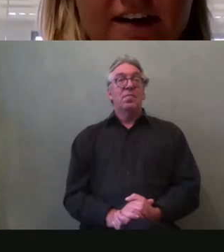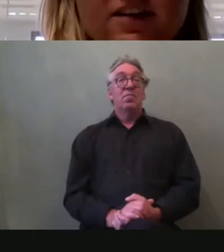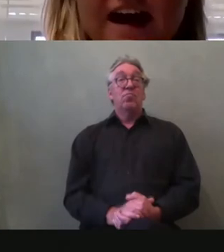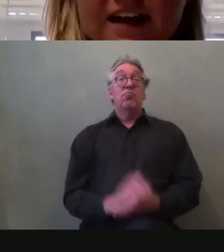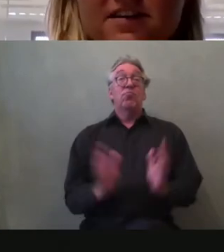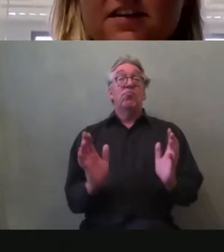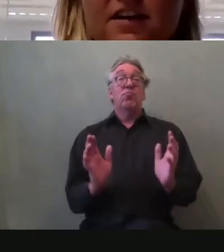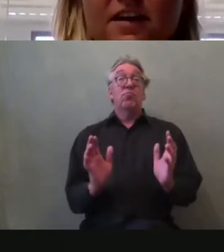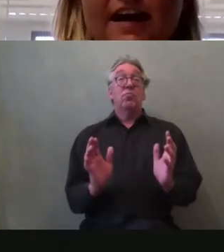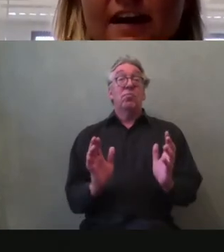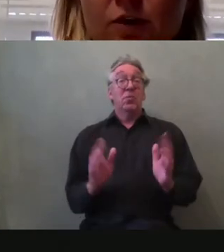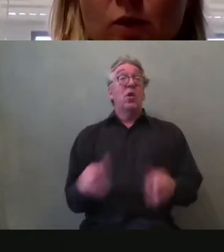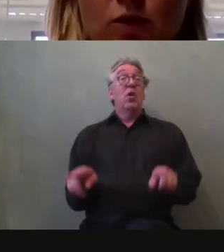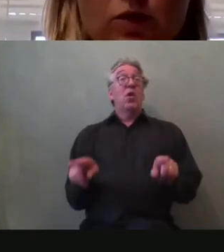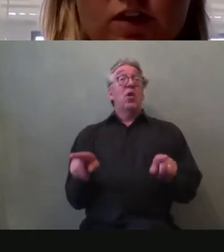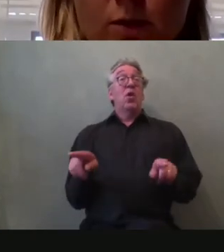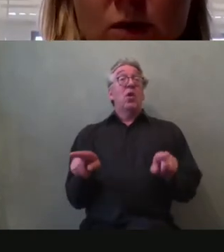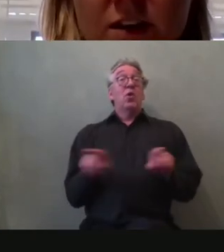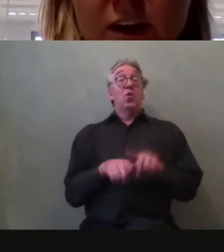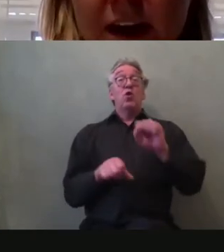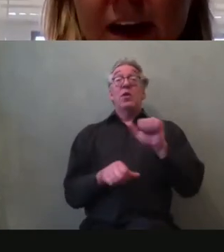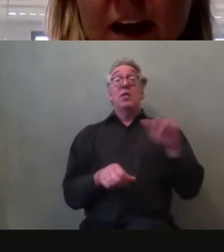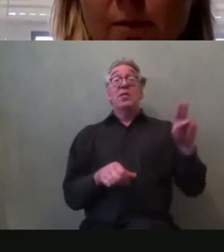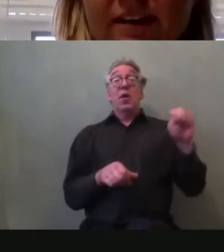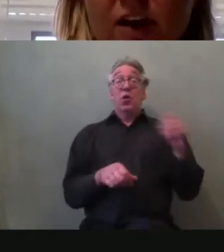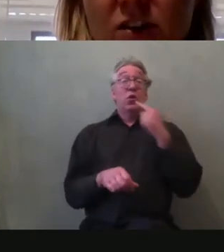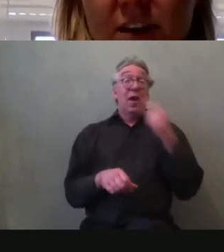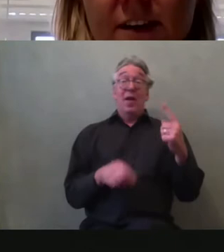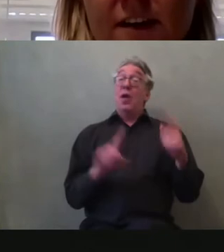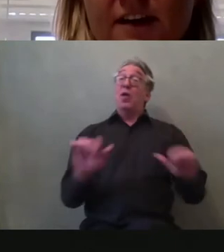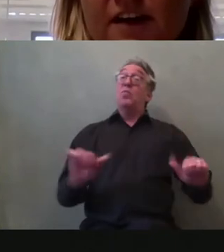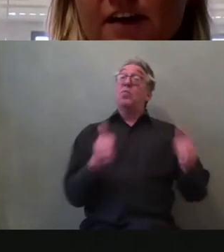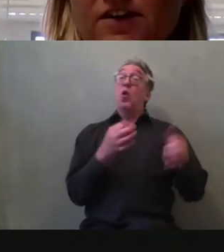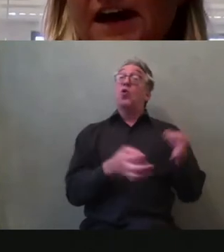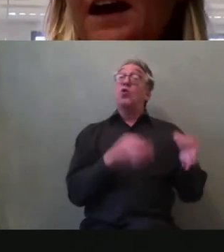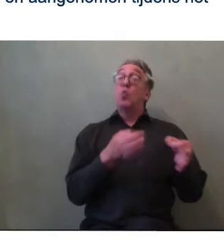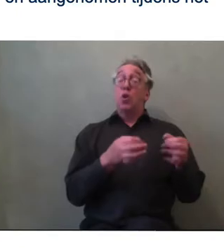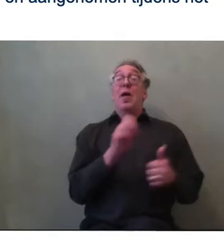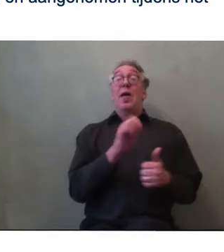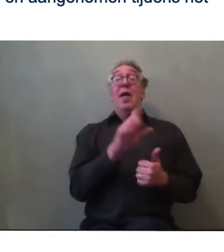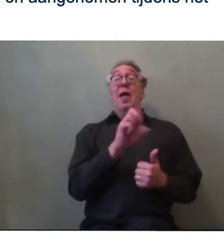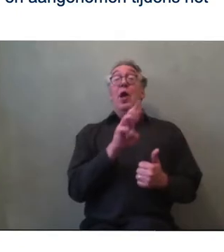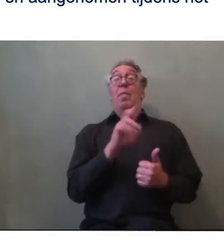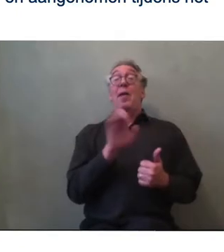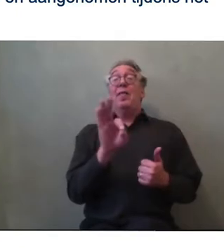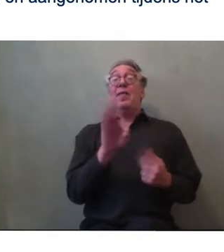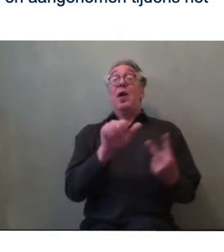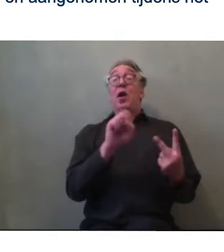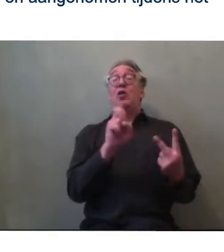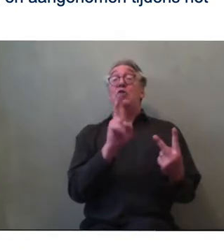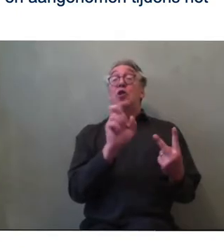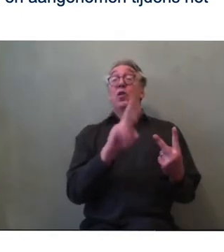Zoals Sanne net al zei, is de aanleiding voor het onderzoek de motie van de leden Ellemeet en Ascher. Zij gaven eigenlijk aan dat het belangrijk was